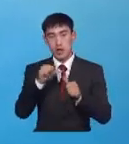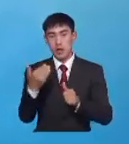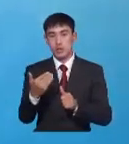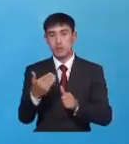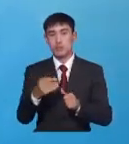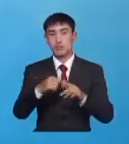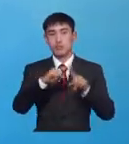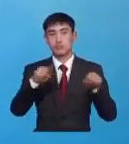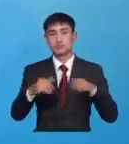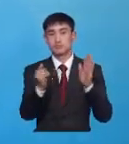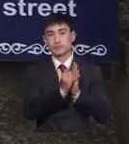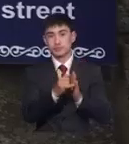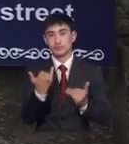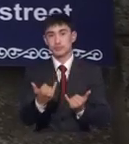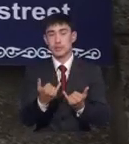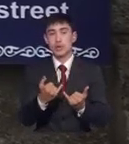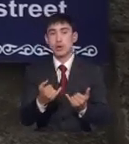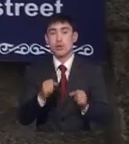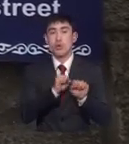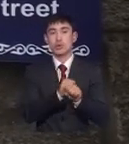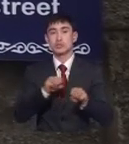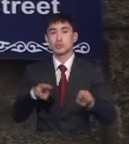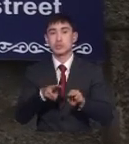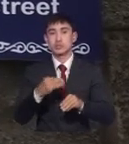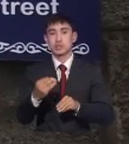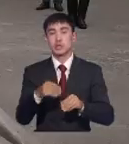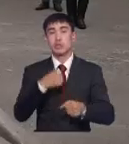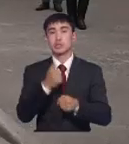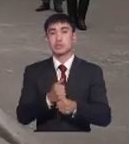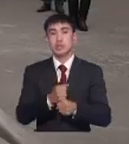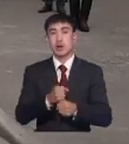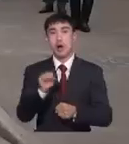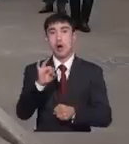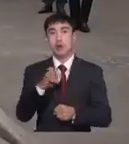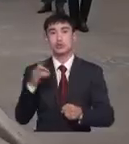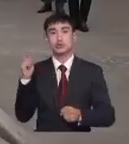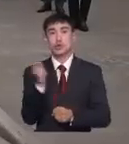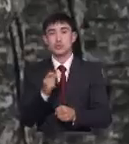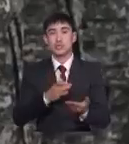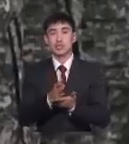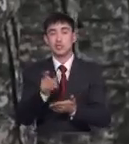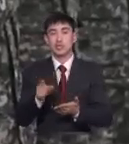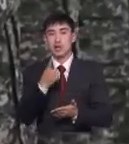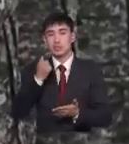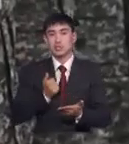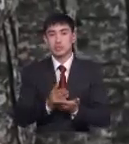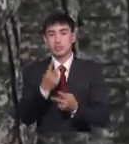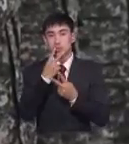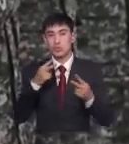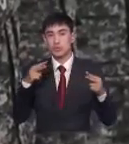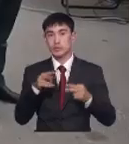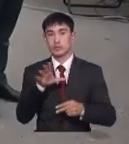арналды. Қуанышты сәтке қорғаныс істер жөніндегі департаменттің бастығы, Ауған соғысының ардагерлері және әскери қызметкерлер көзайым